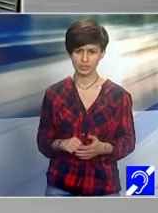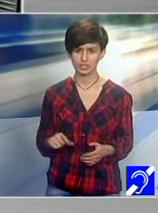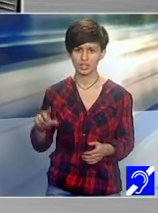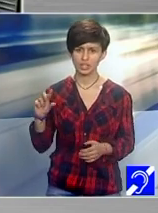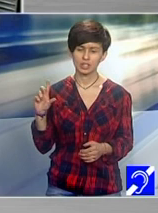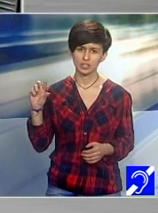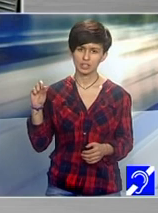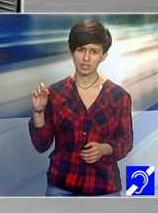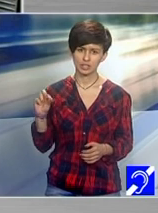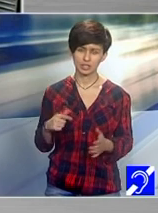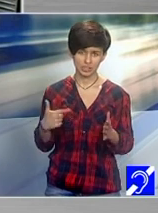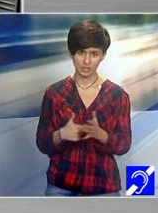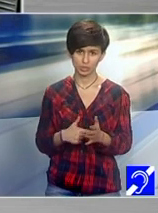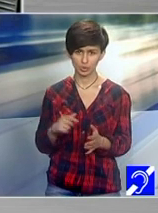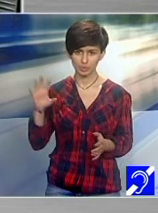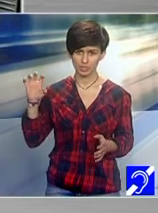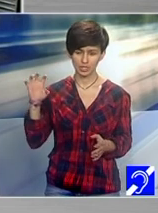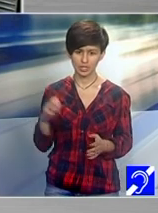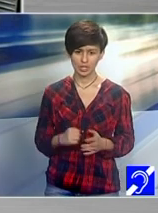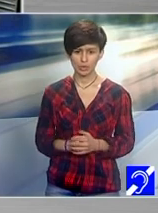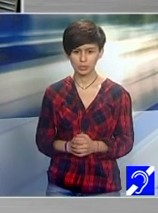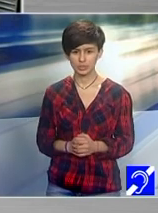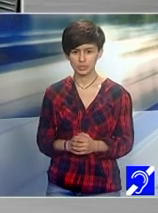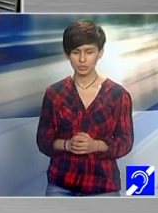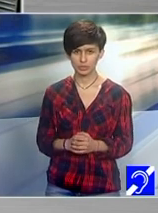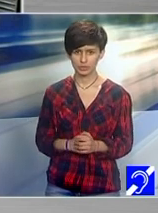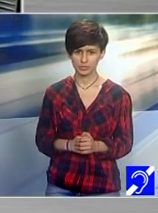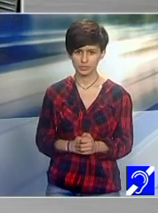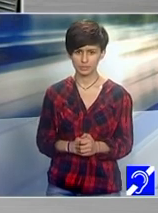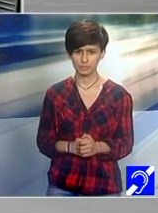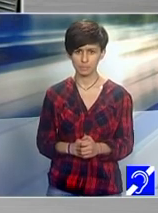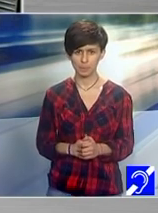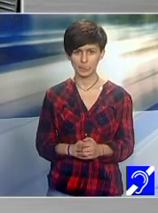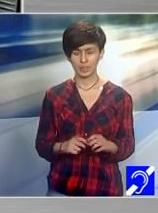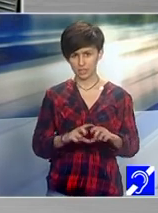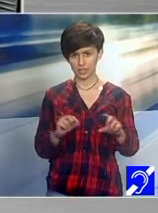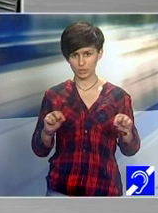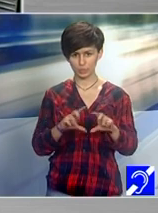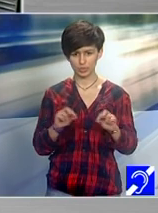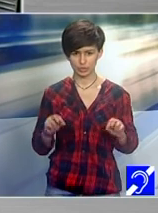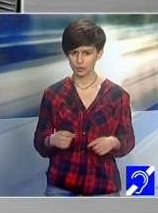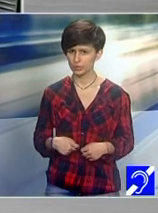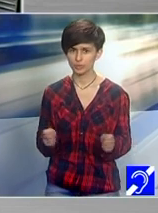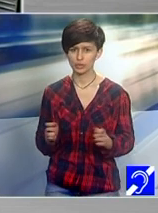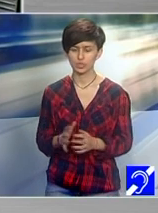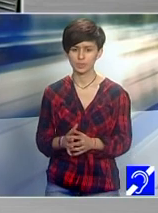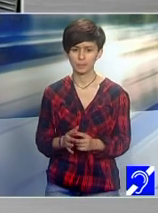învățământul, 2.500 salariul mediu, 2.400 sistemul sanitar, cu bonuri cu tot, practic dacă eliminăm tichetele de masă, salariul mediu în